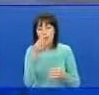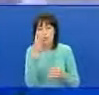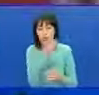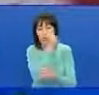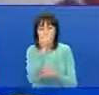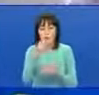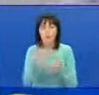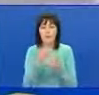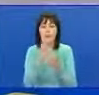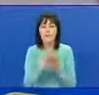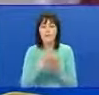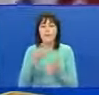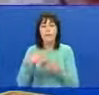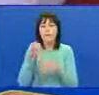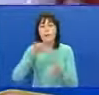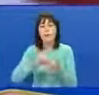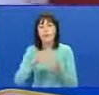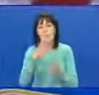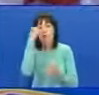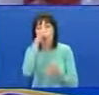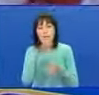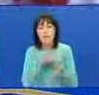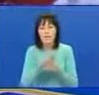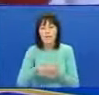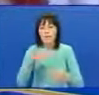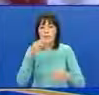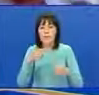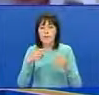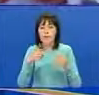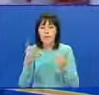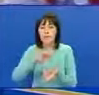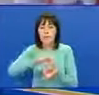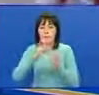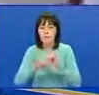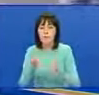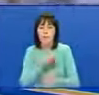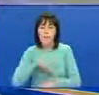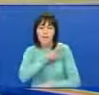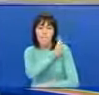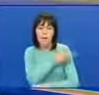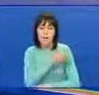атанды. Татамиде бақ сынасқан 4 жас ерекшелігі бойынша жекпе-жек қан жас спортшылар өз мықтылықтарын көрсетуде.